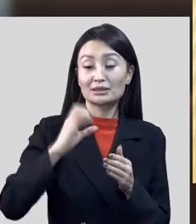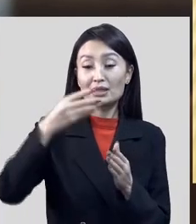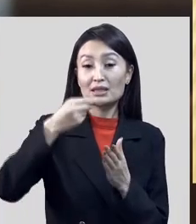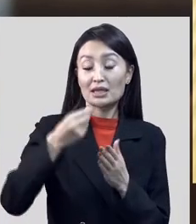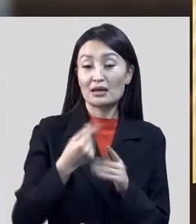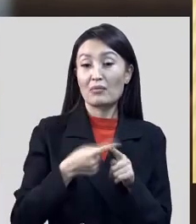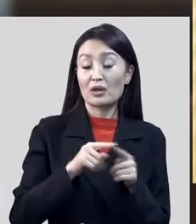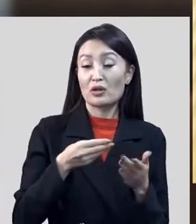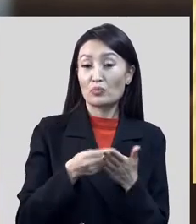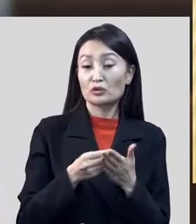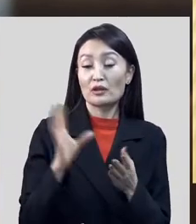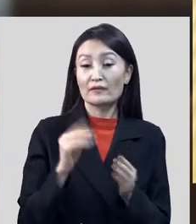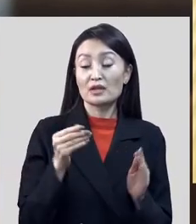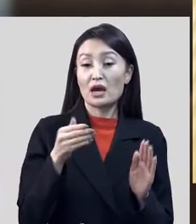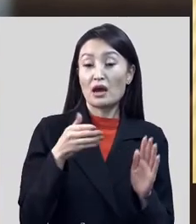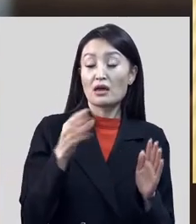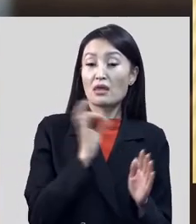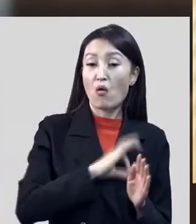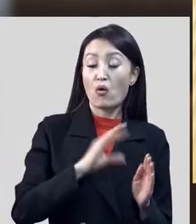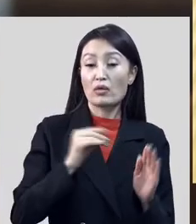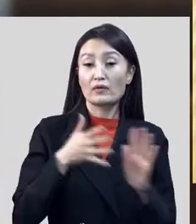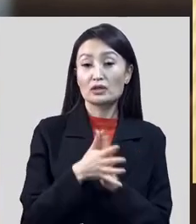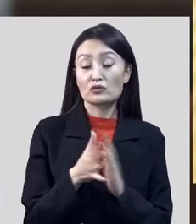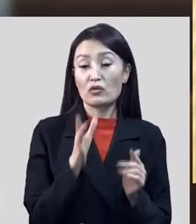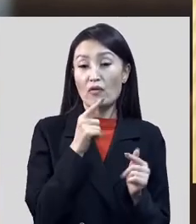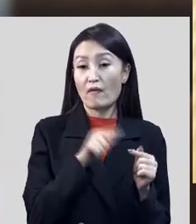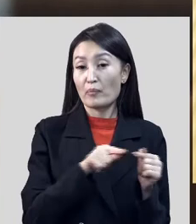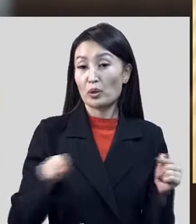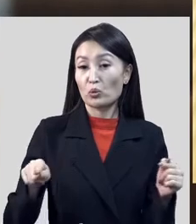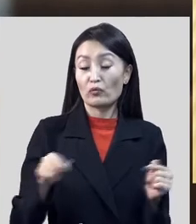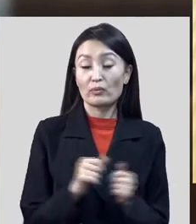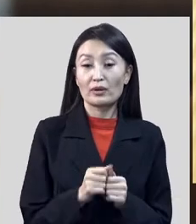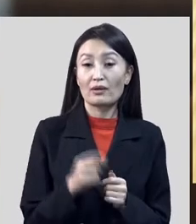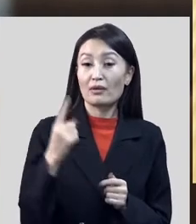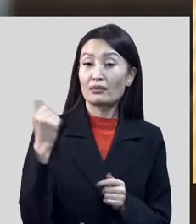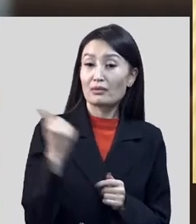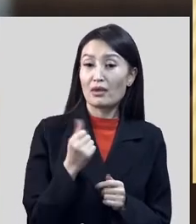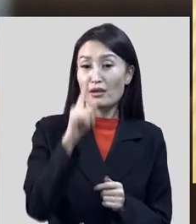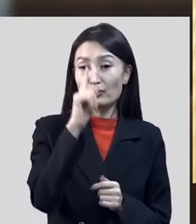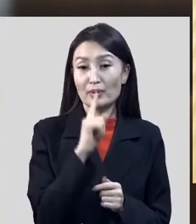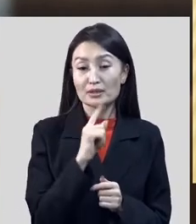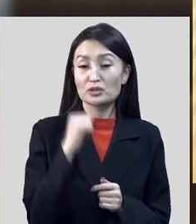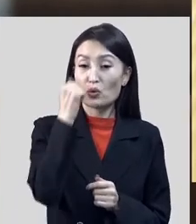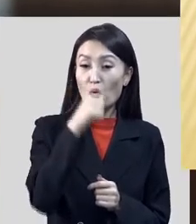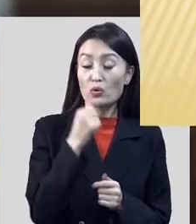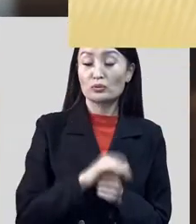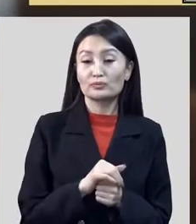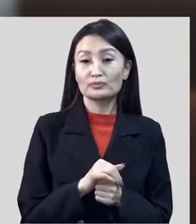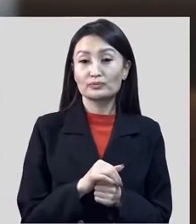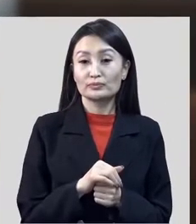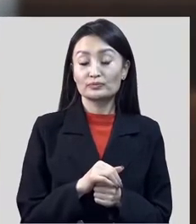всех доходов и расходов за определенный период времени неделю месяц год